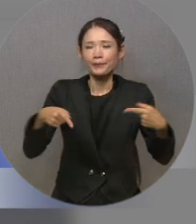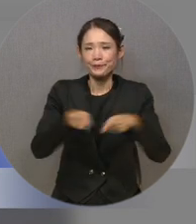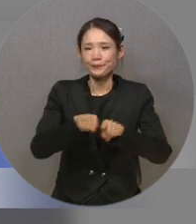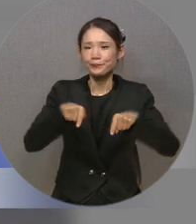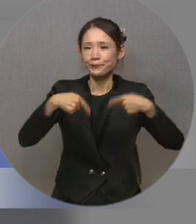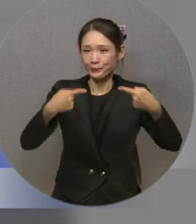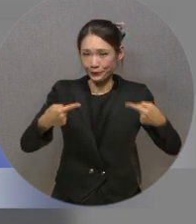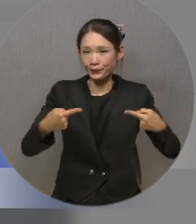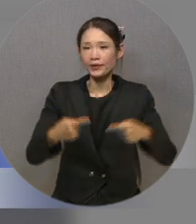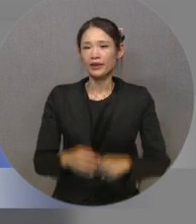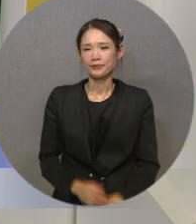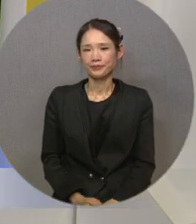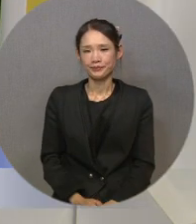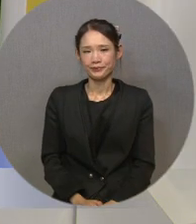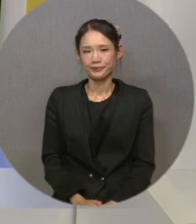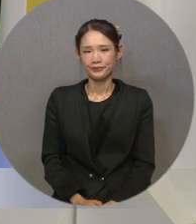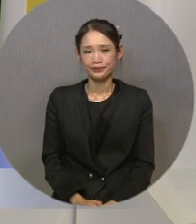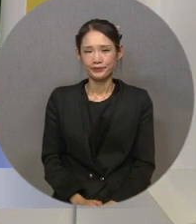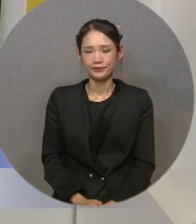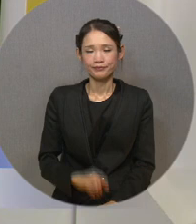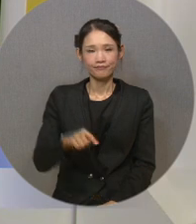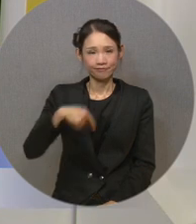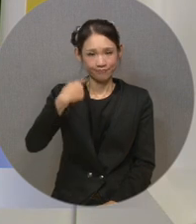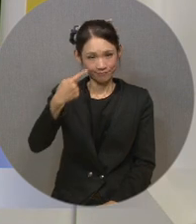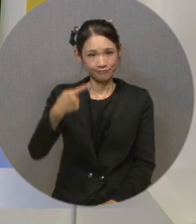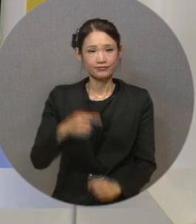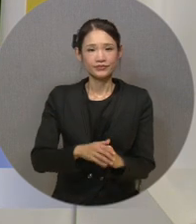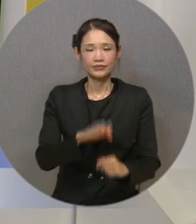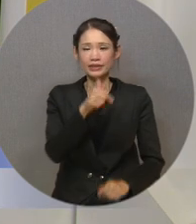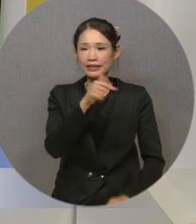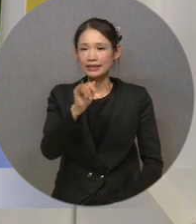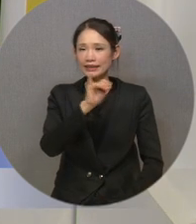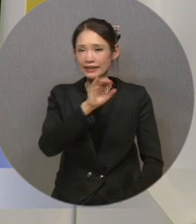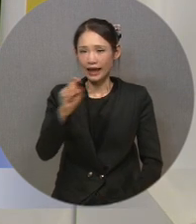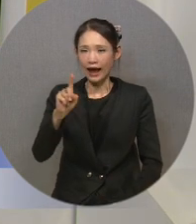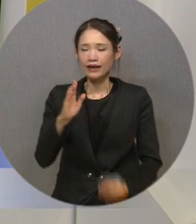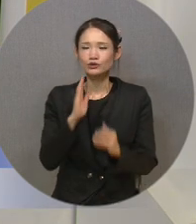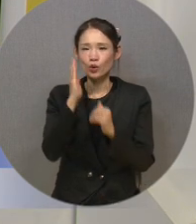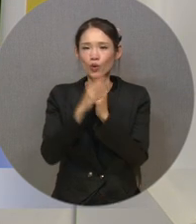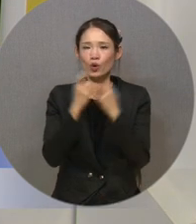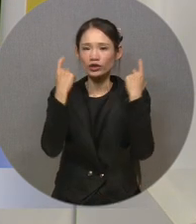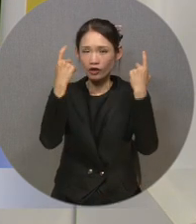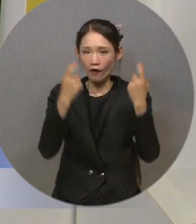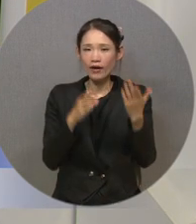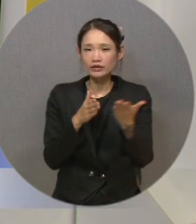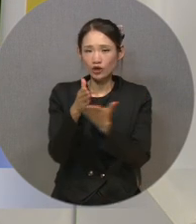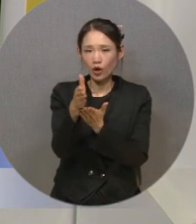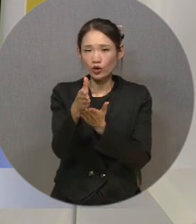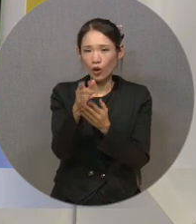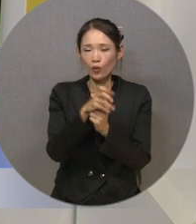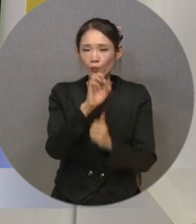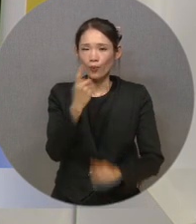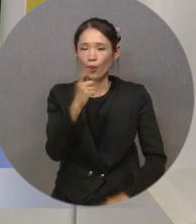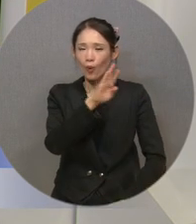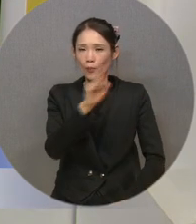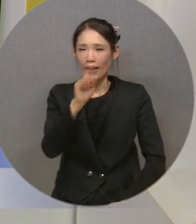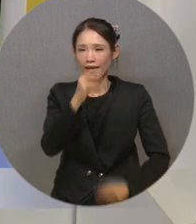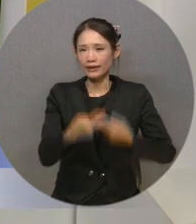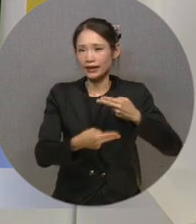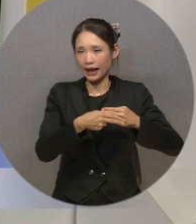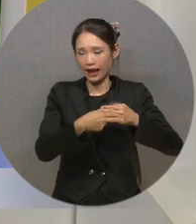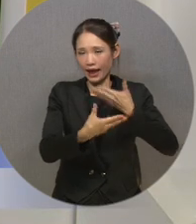했다고 합니다. 다음 뉴스입니다. 기아 초록여행 전용 모바일 애플리케이션이